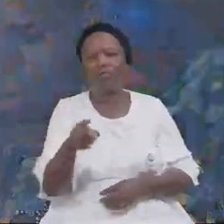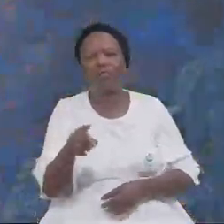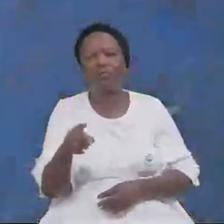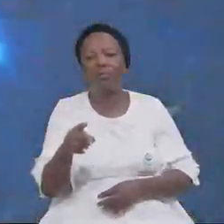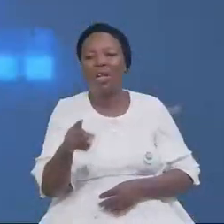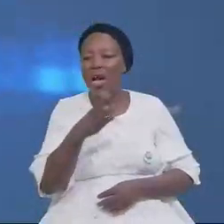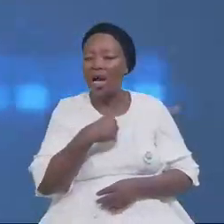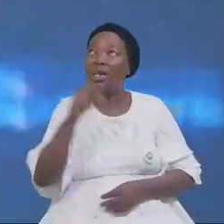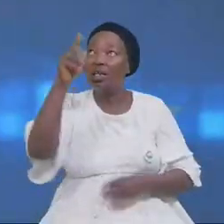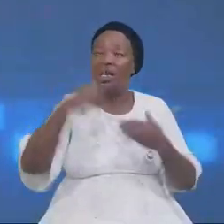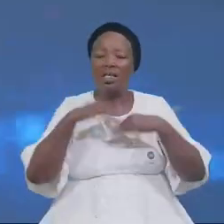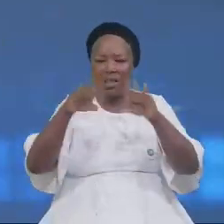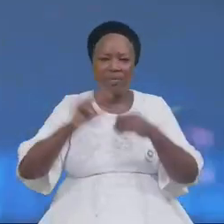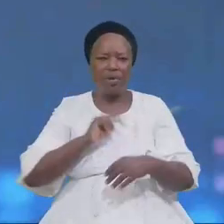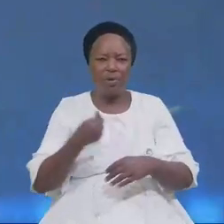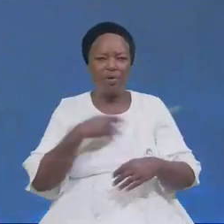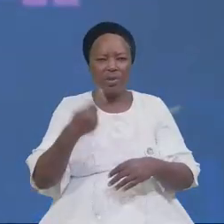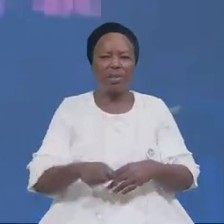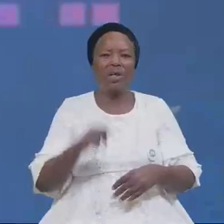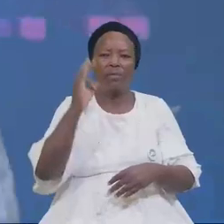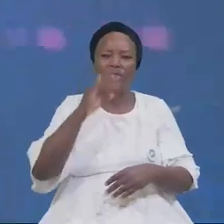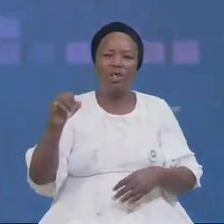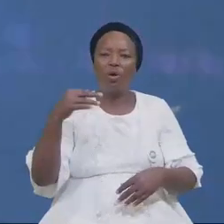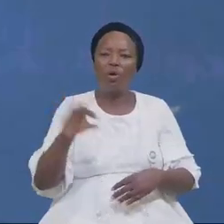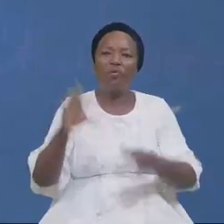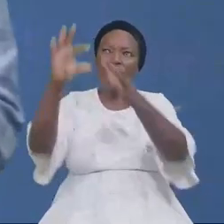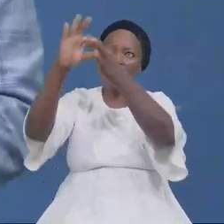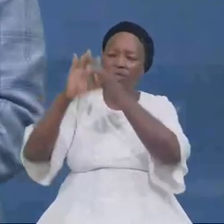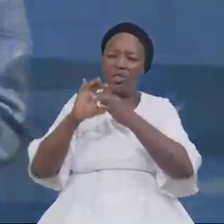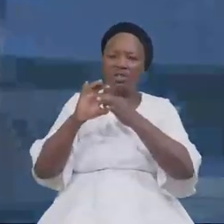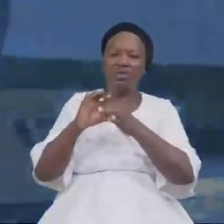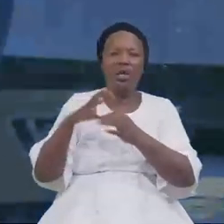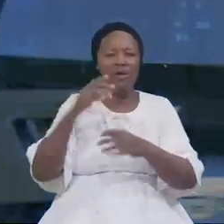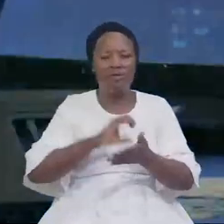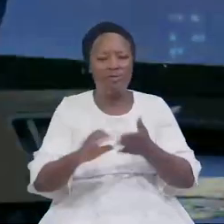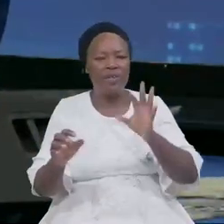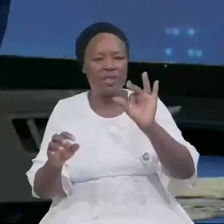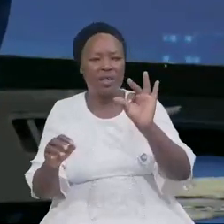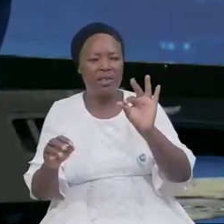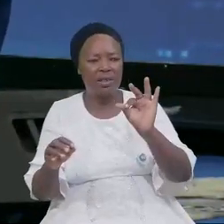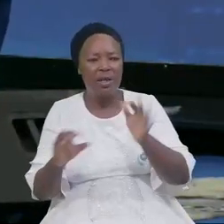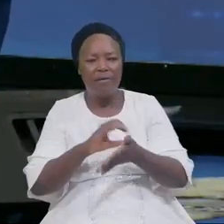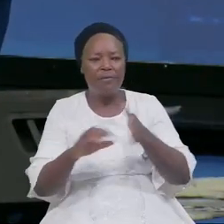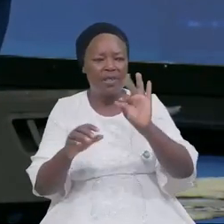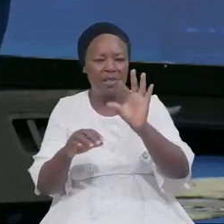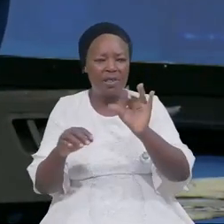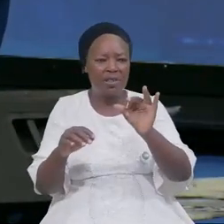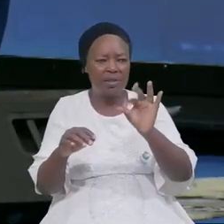nous a donné le ministère de la réconciliation. Et le verset 19 dit,